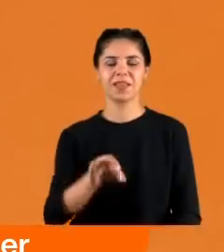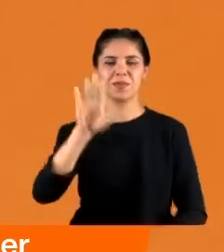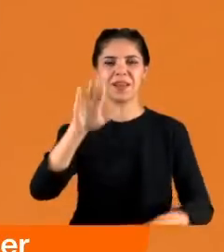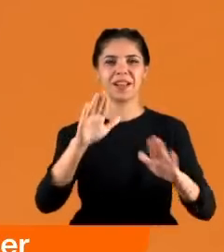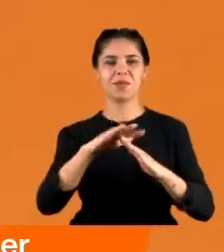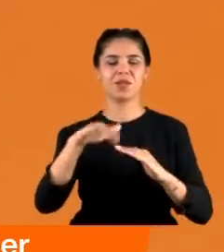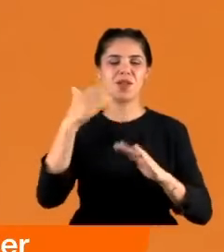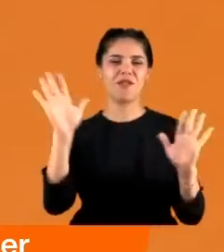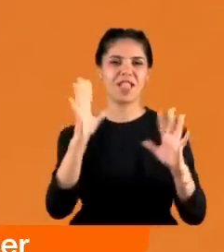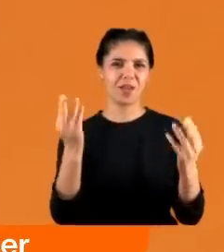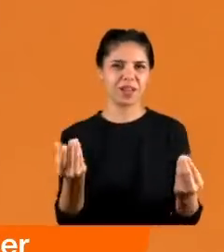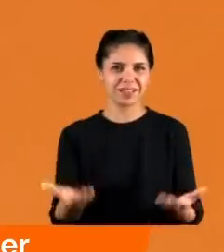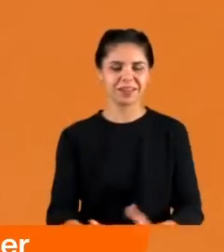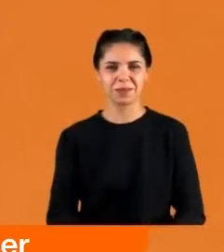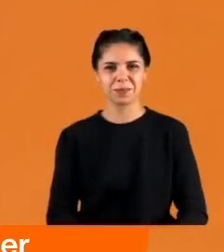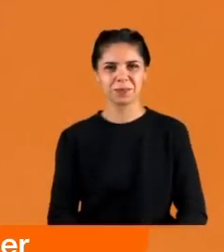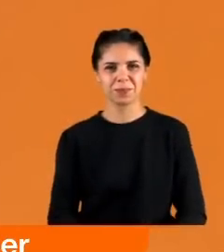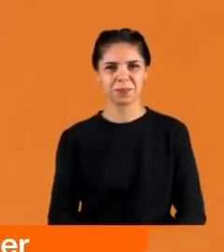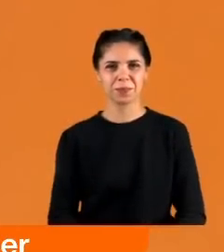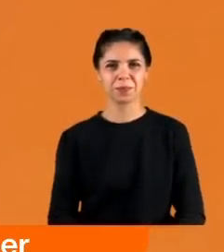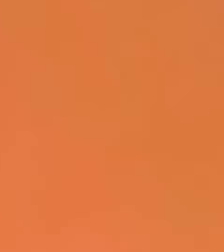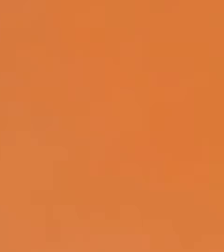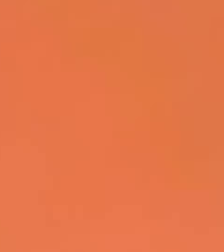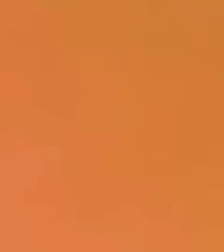Reklam arasına gidiyoruz. Ardından veda etmek için burada olacağız.